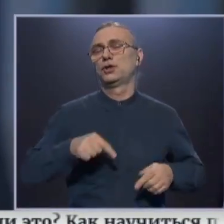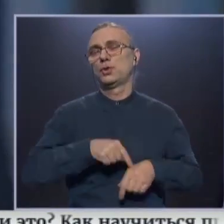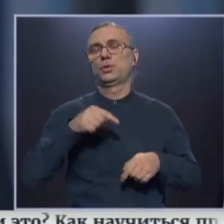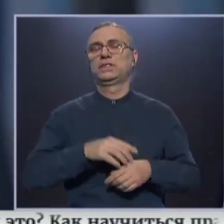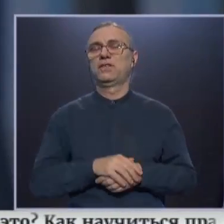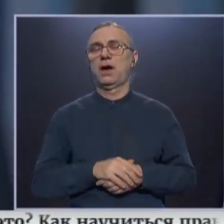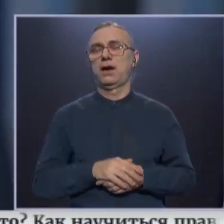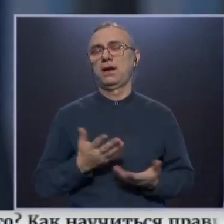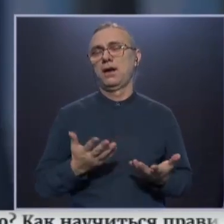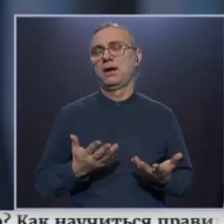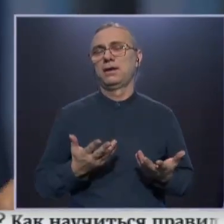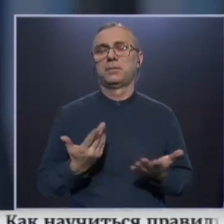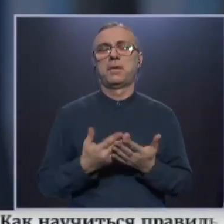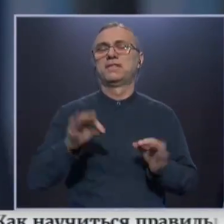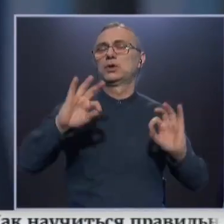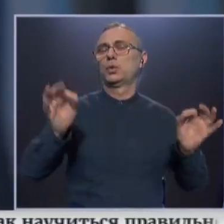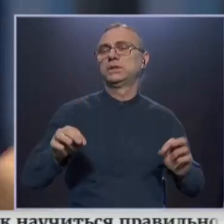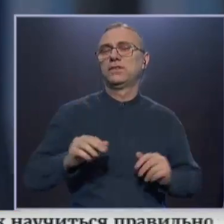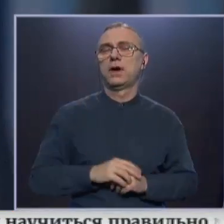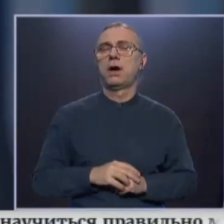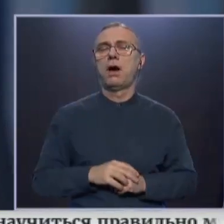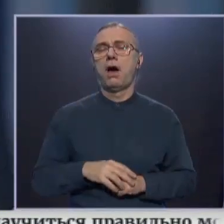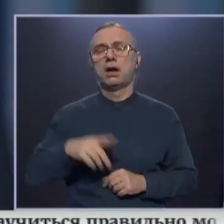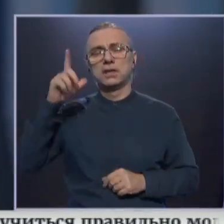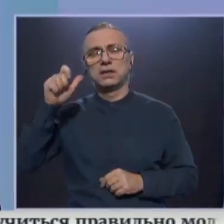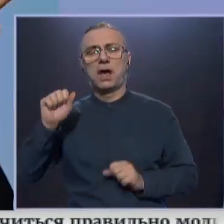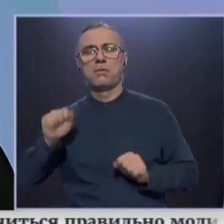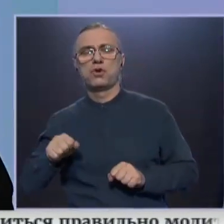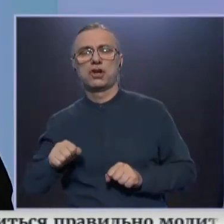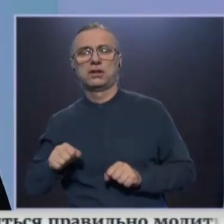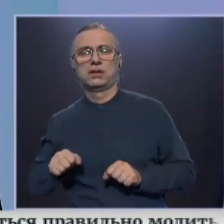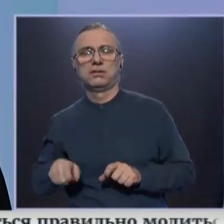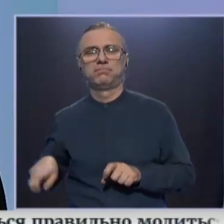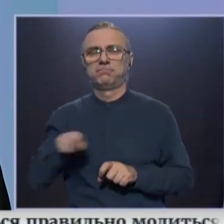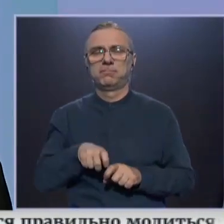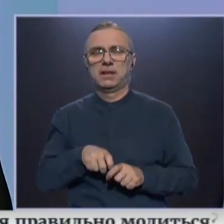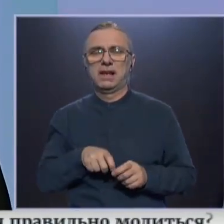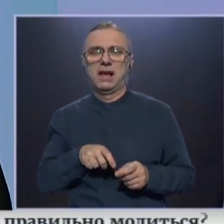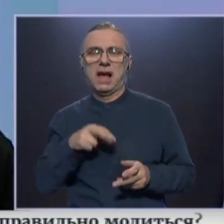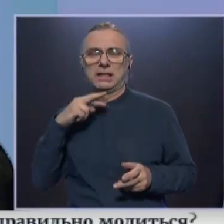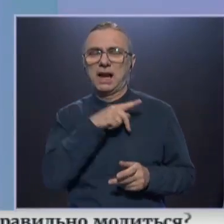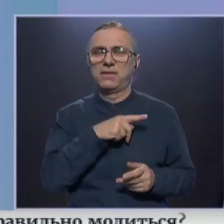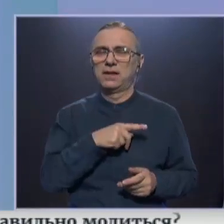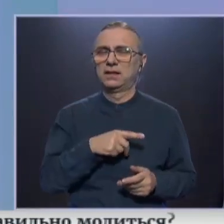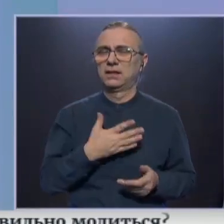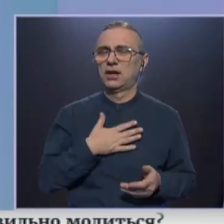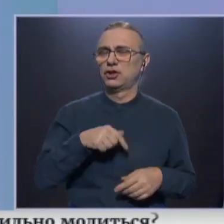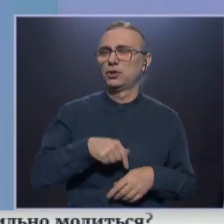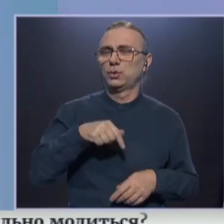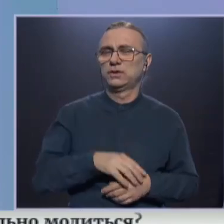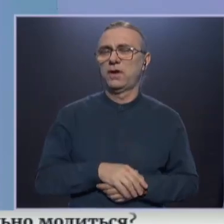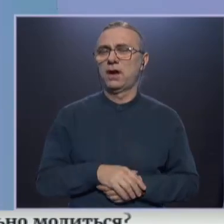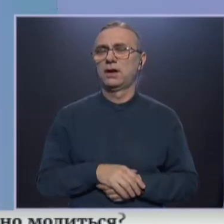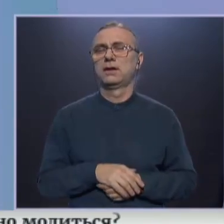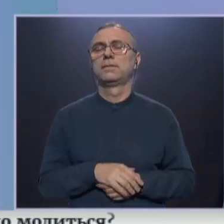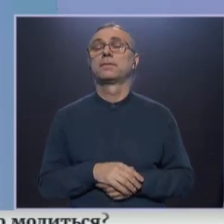сатана на нем паразитирует, отравляет. Вот капля яда в стакан идеально чистой кристальной воды, она все отравляет. Поэтому, конечно, искусство,